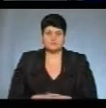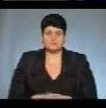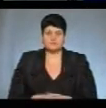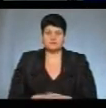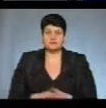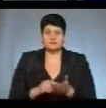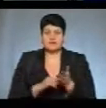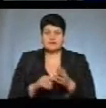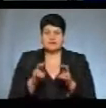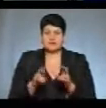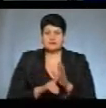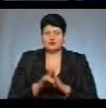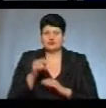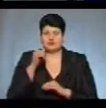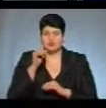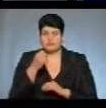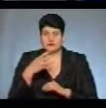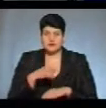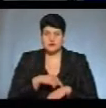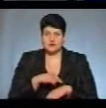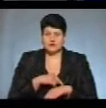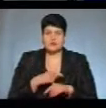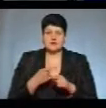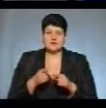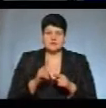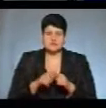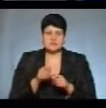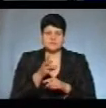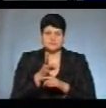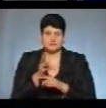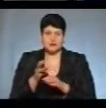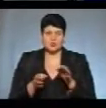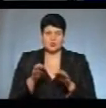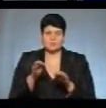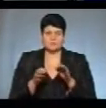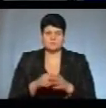Зазначу, засідання розпочалось вчора о 15-й годині. Це кадри із зали суду.